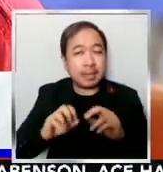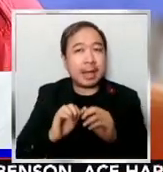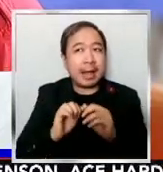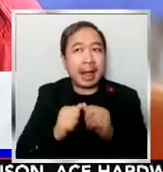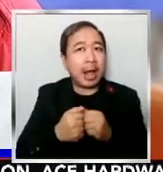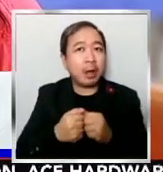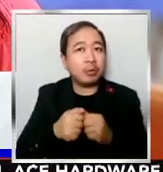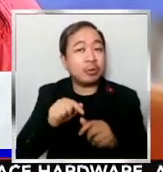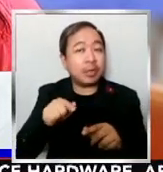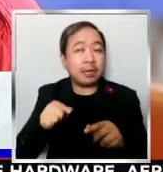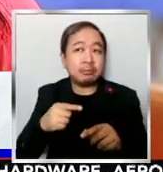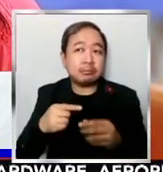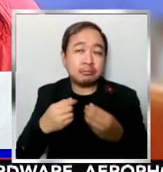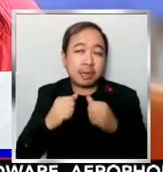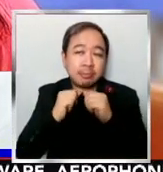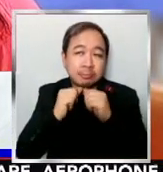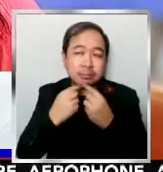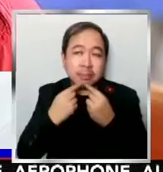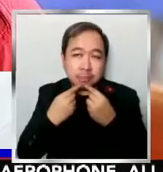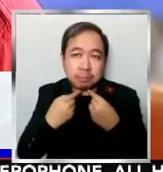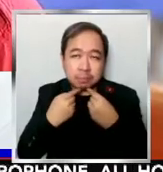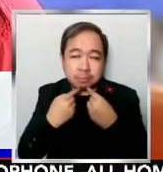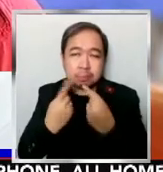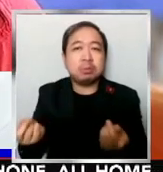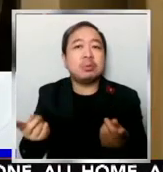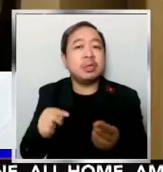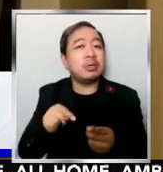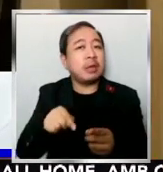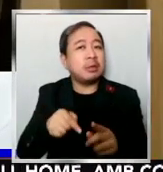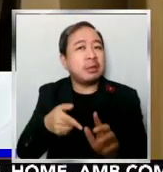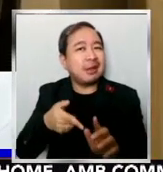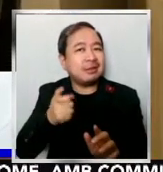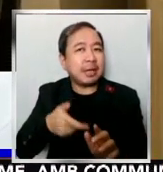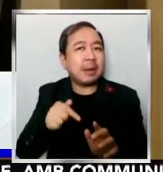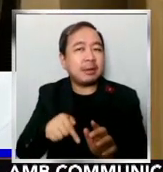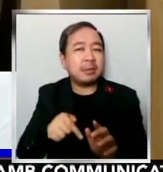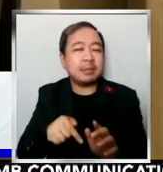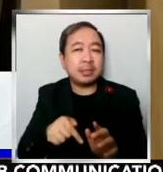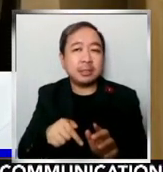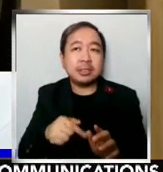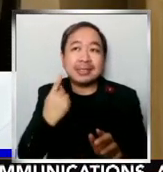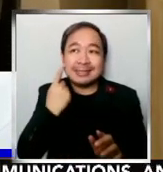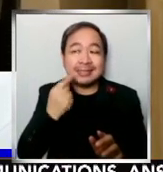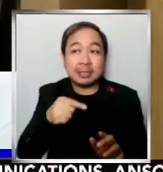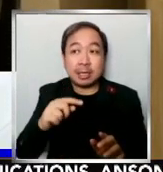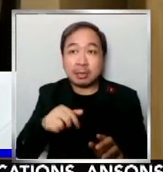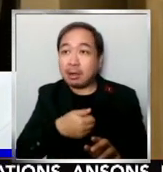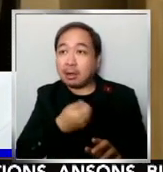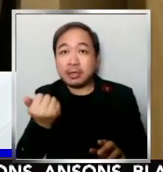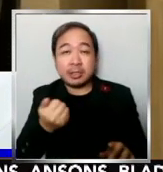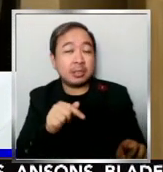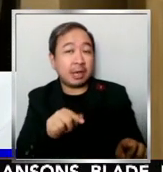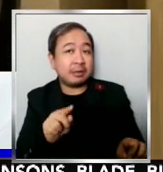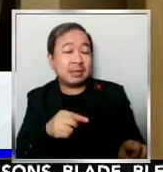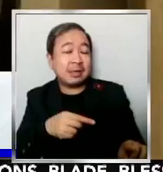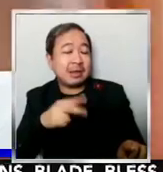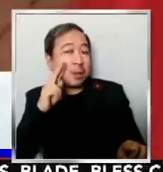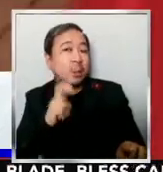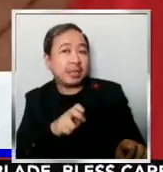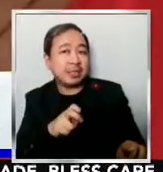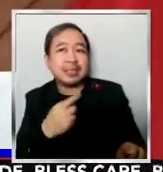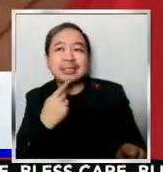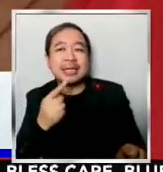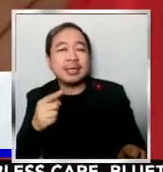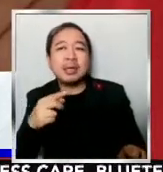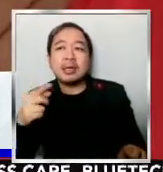Joel Escorial, kaugnay sa bilin umano ng itinurong middleman na si Cristito Villamor Palanya na sabihing si Bantag ang nag-utos sa kanilang